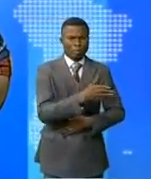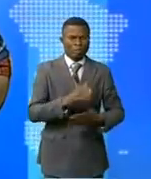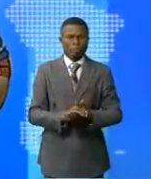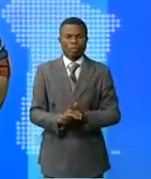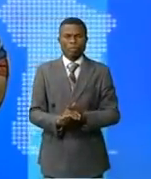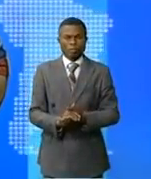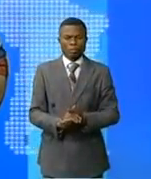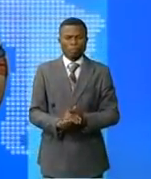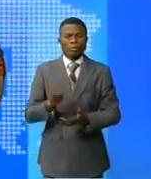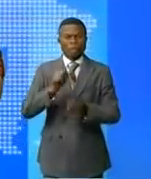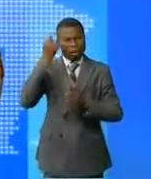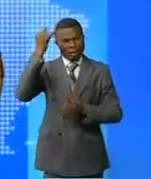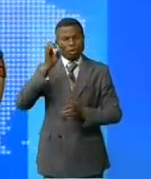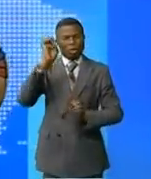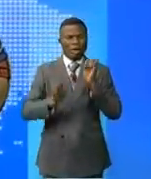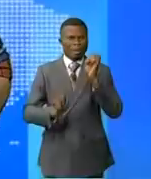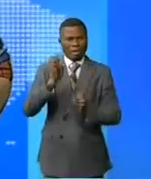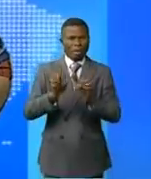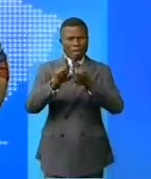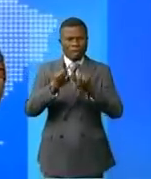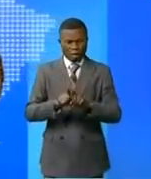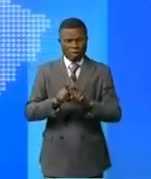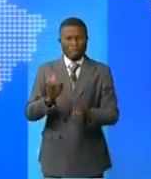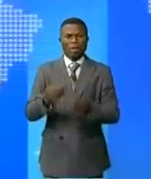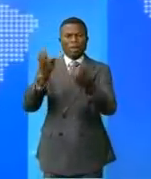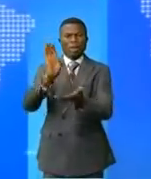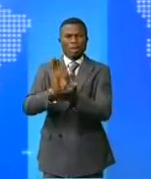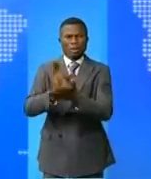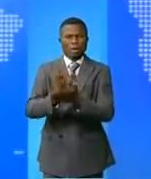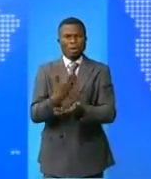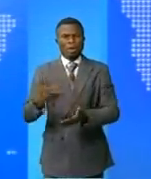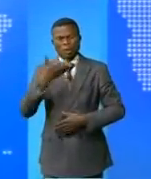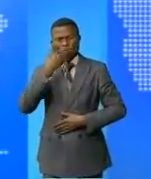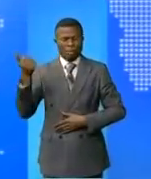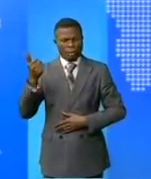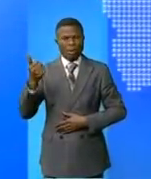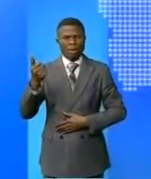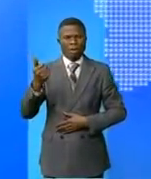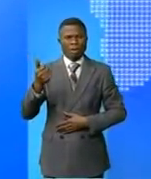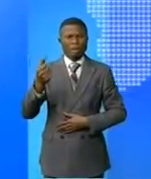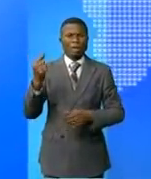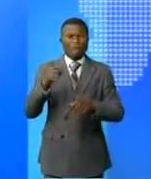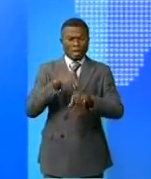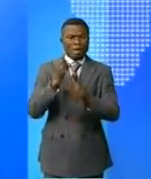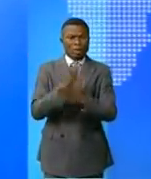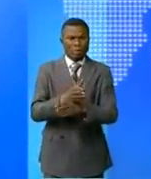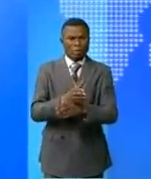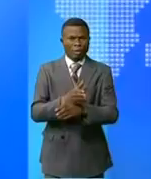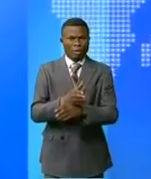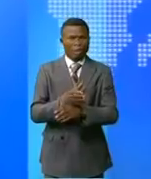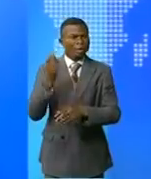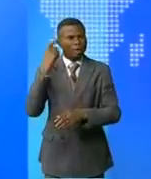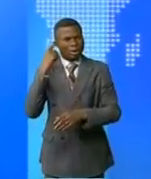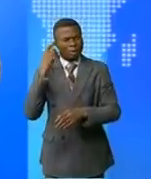centre d'expertise, d'évaluation et de certification des substances précieuses et semi-précieuses, l'heure est à l'écoute des